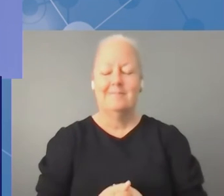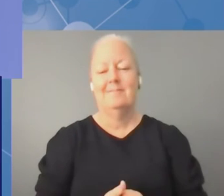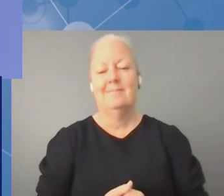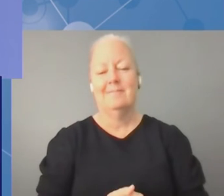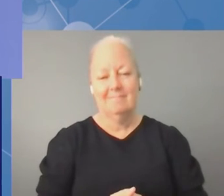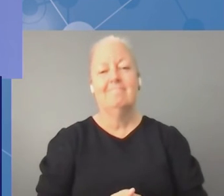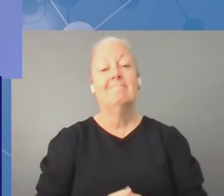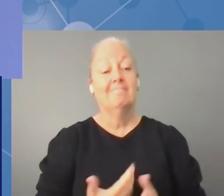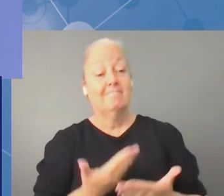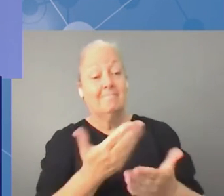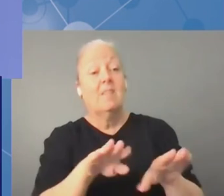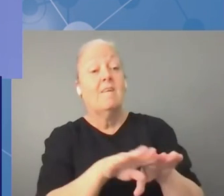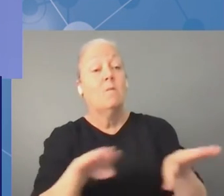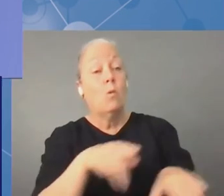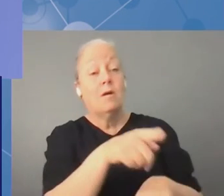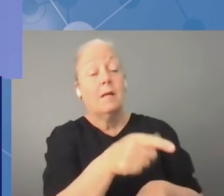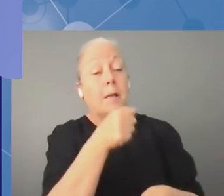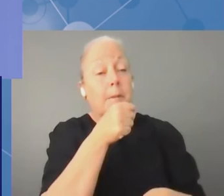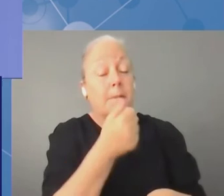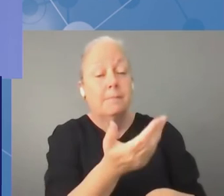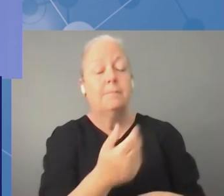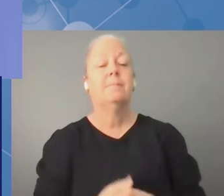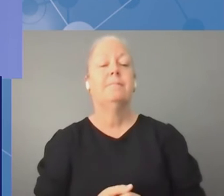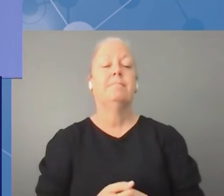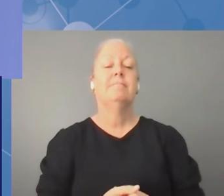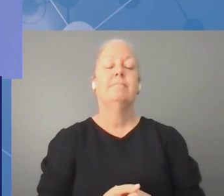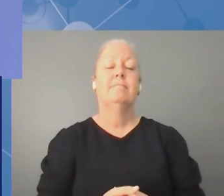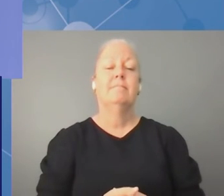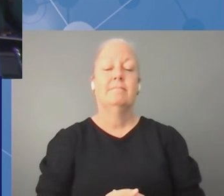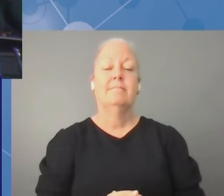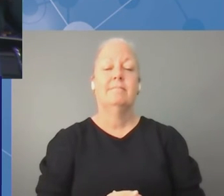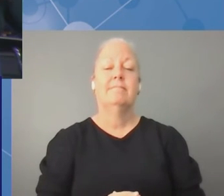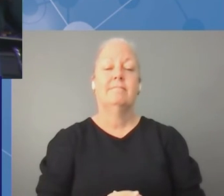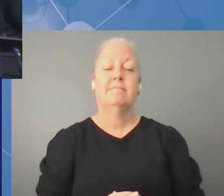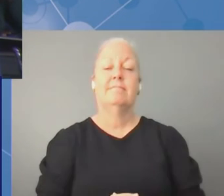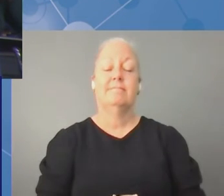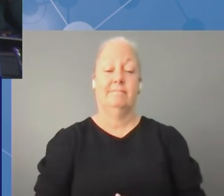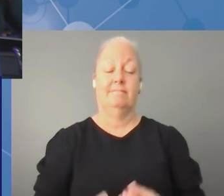что так и будет в будущем. Спасибо.